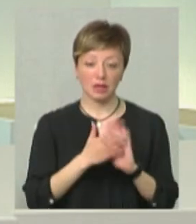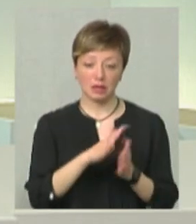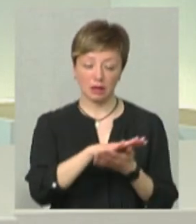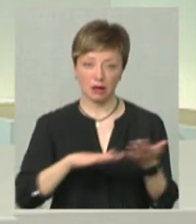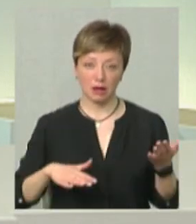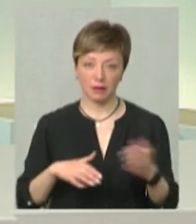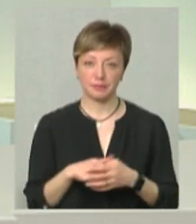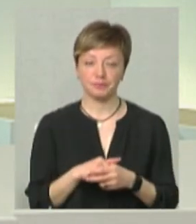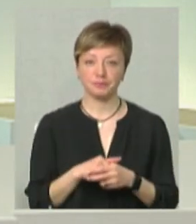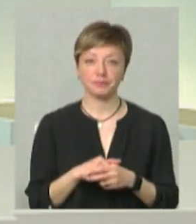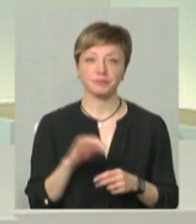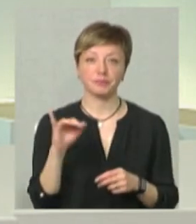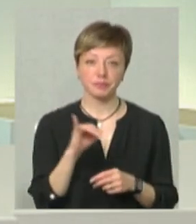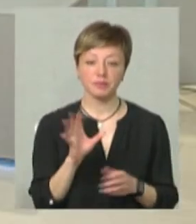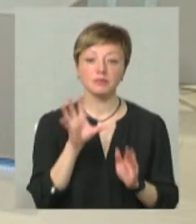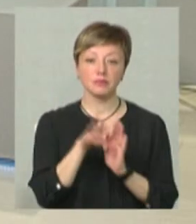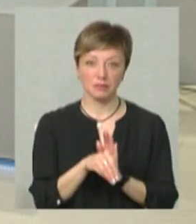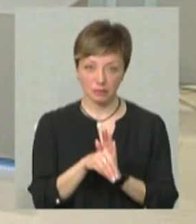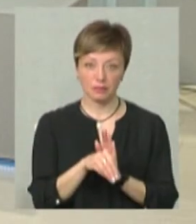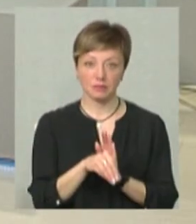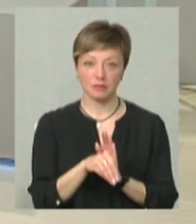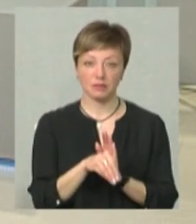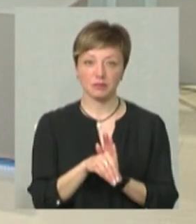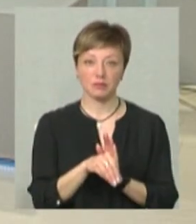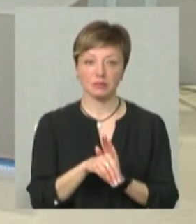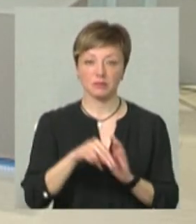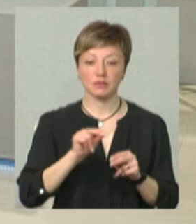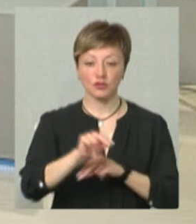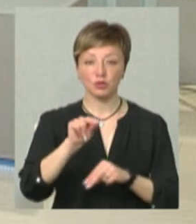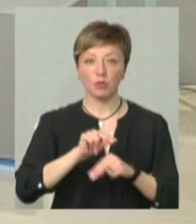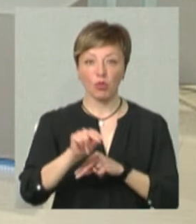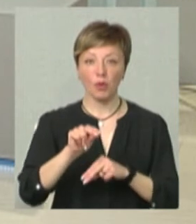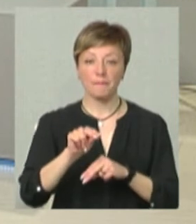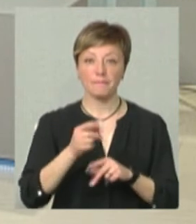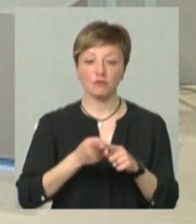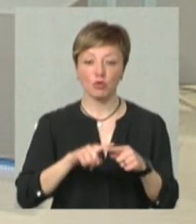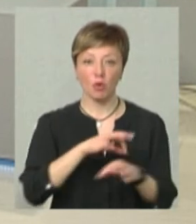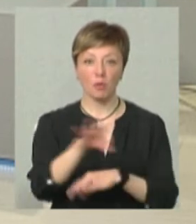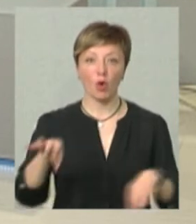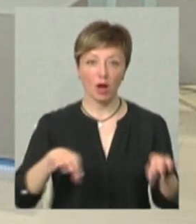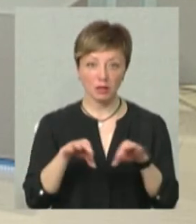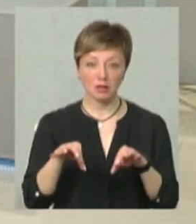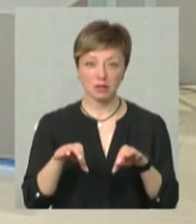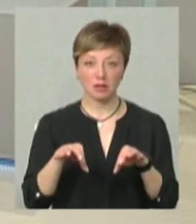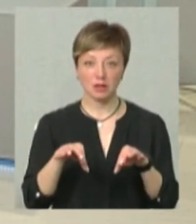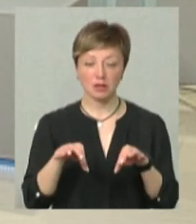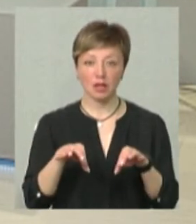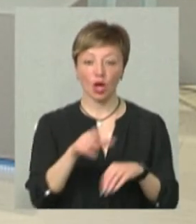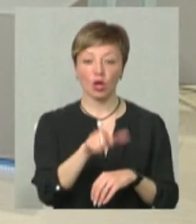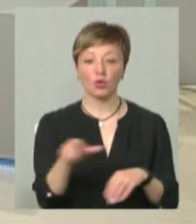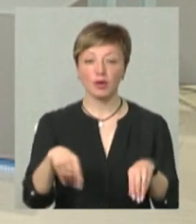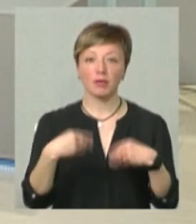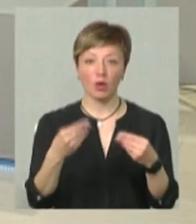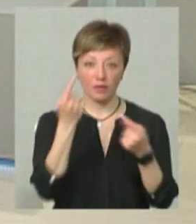далі. І в тому числі ми вчимо, верніше, у цьому проєкті людям